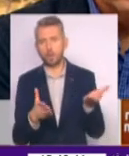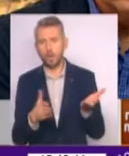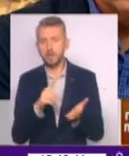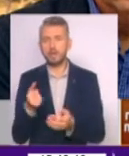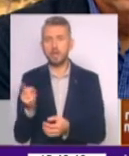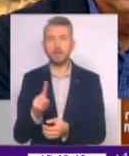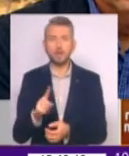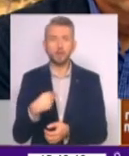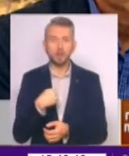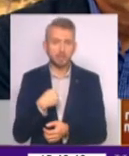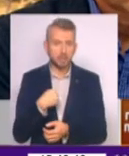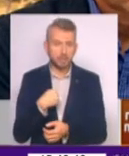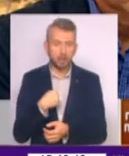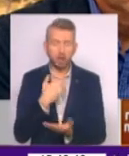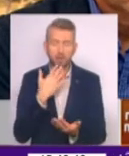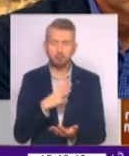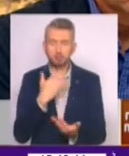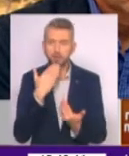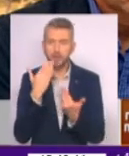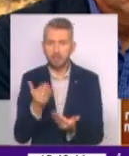що я саме звертався з